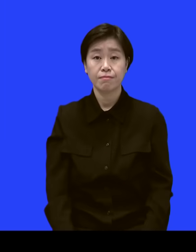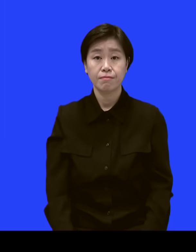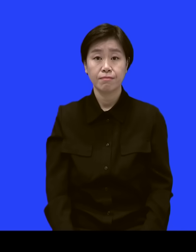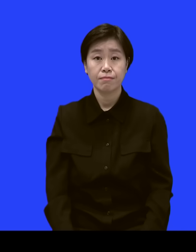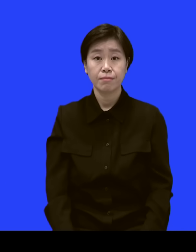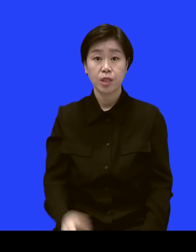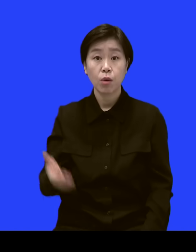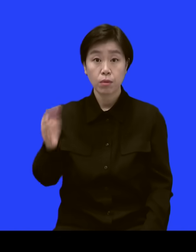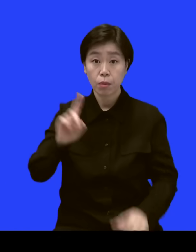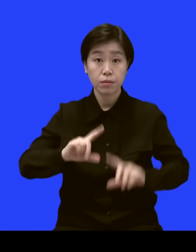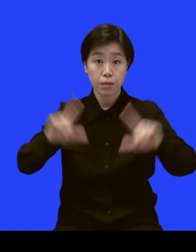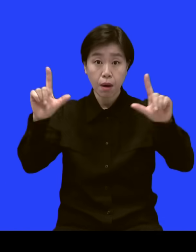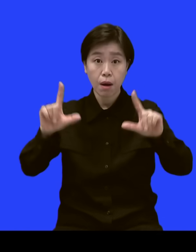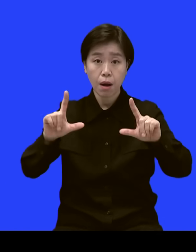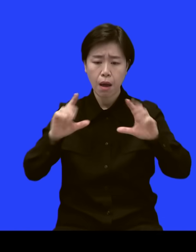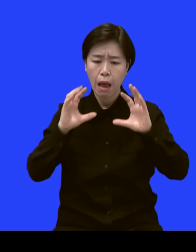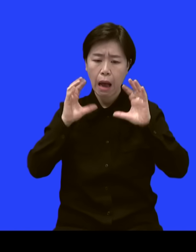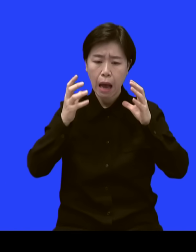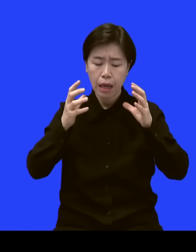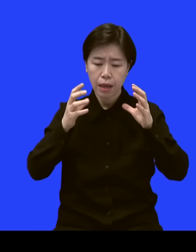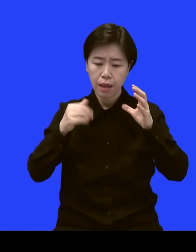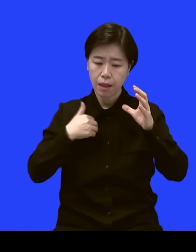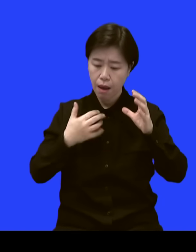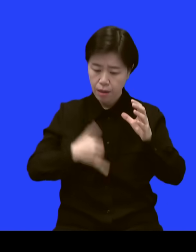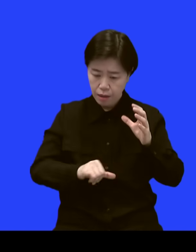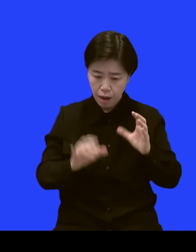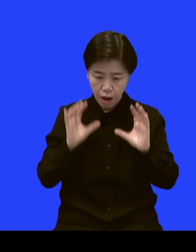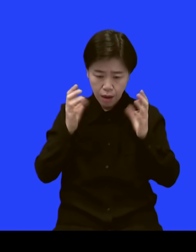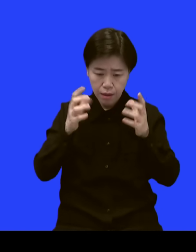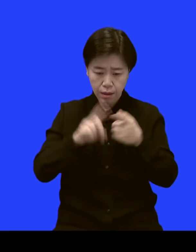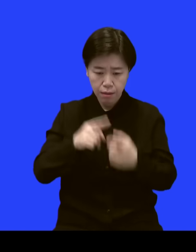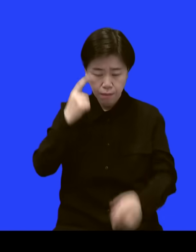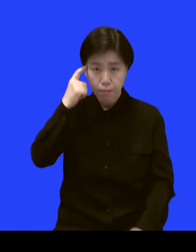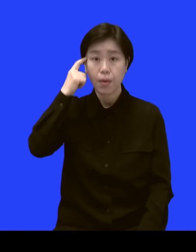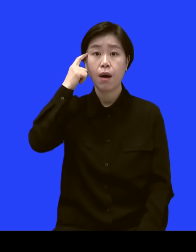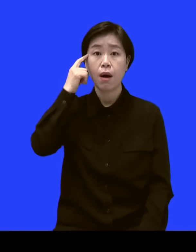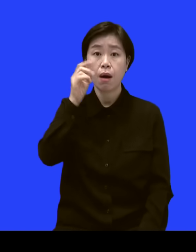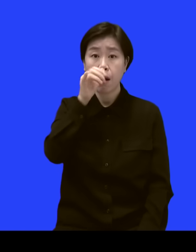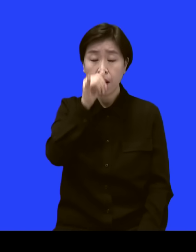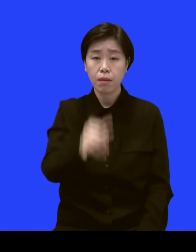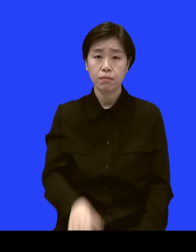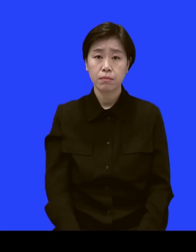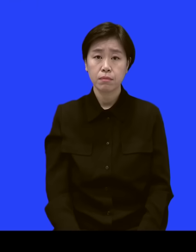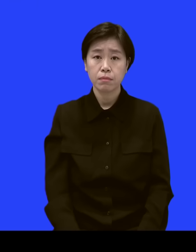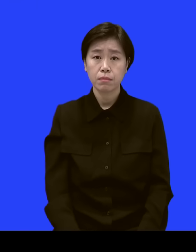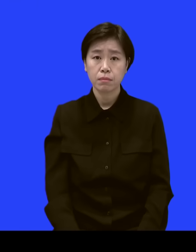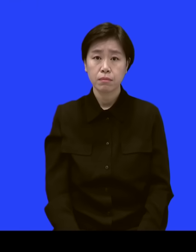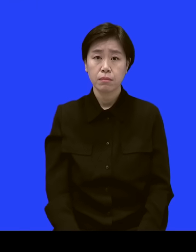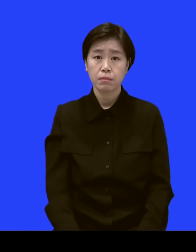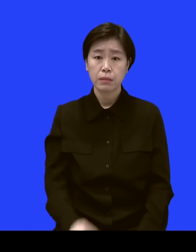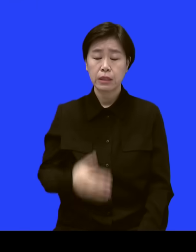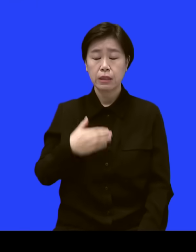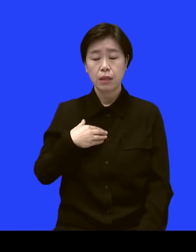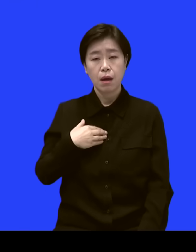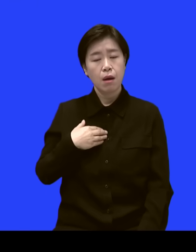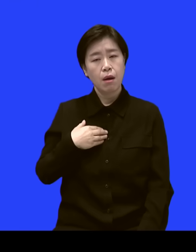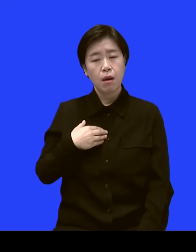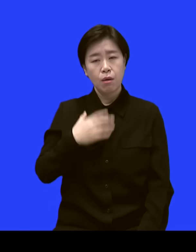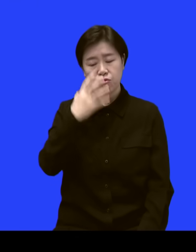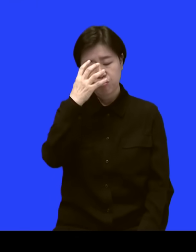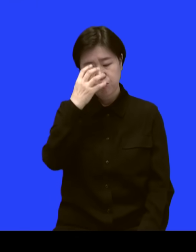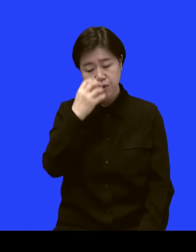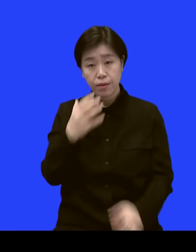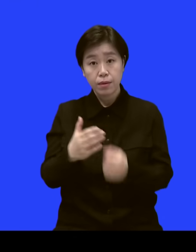아이들 생각이 나잖아요. 네. 네, 아이들이 너무 불쌍한 거예요. 예. 엄마가 이렇게 병이 깊어가지고 제대로 사랑도 못 받고. 근데 저